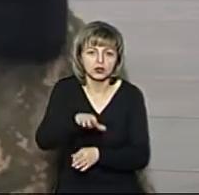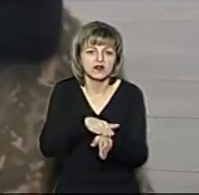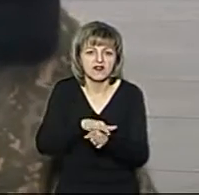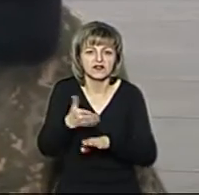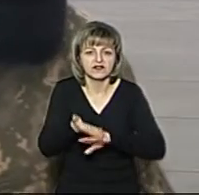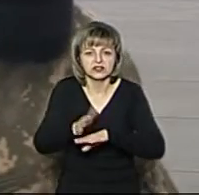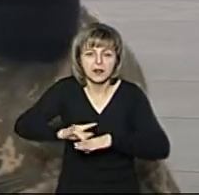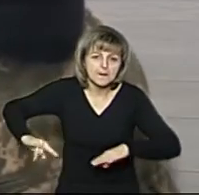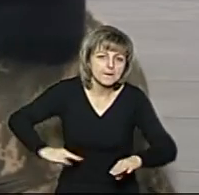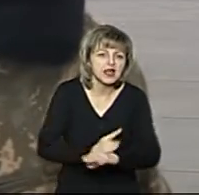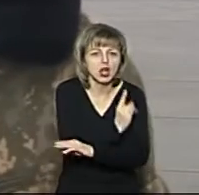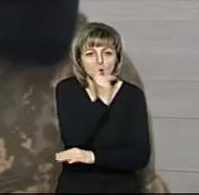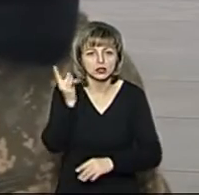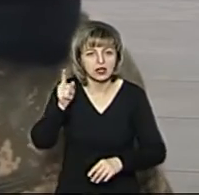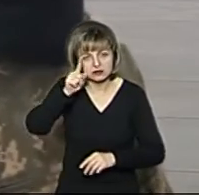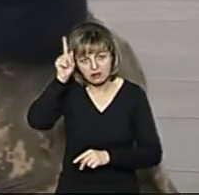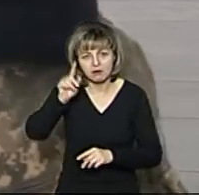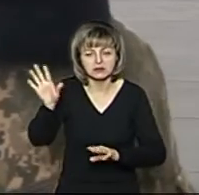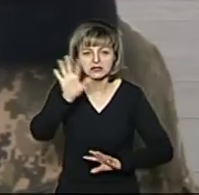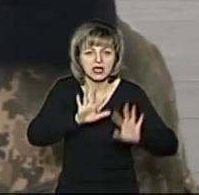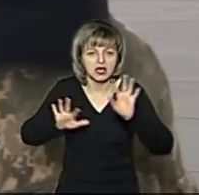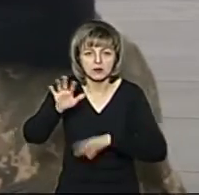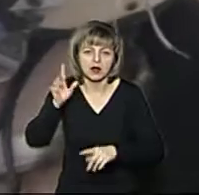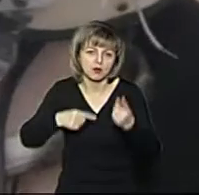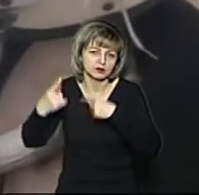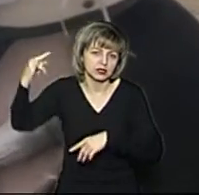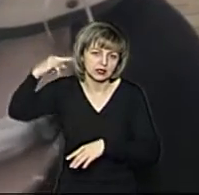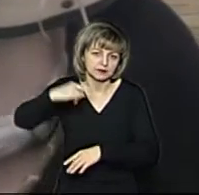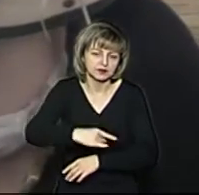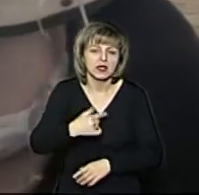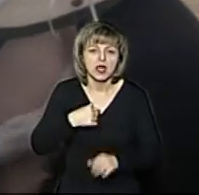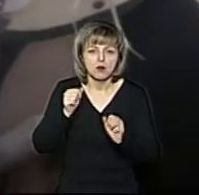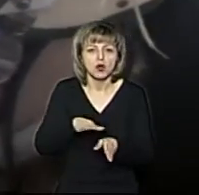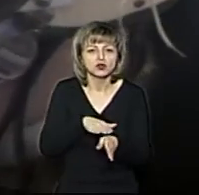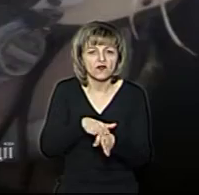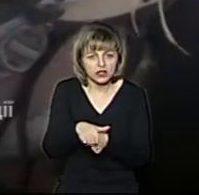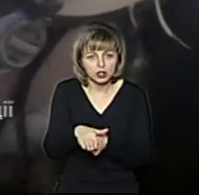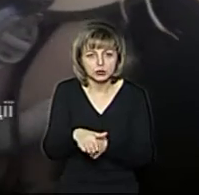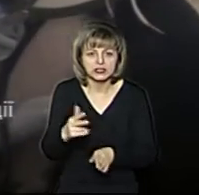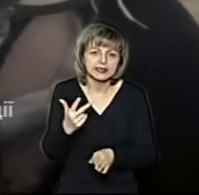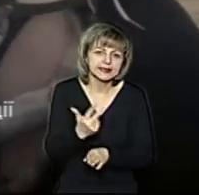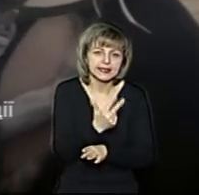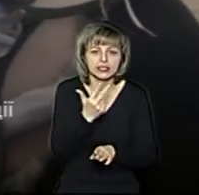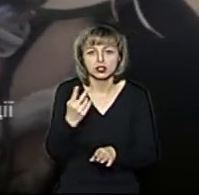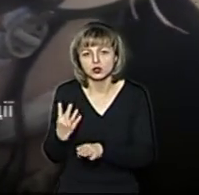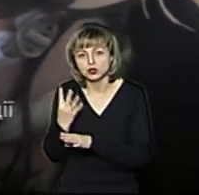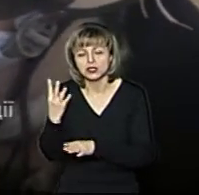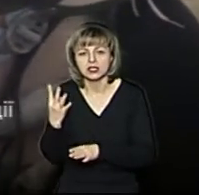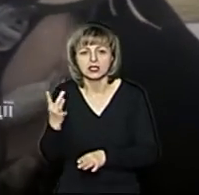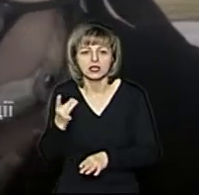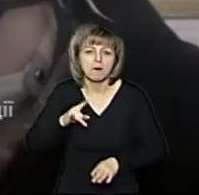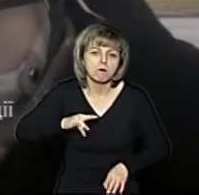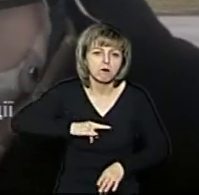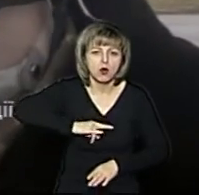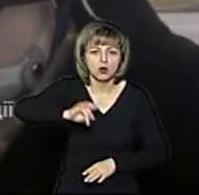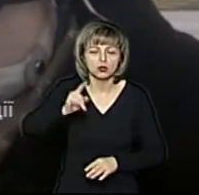складний пілотаж за хмарами і після цього захід на посадку по прилавах. Я можу виконати 3-4 польота і в